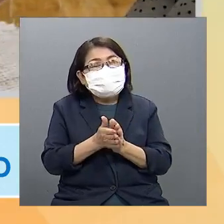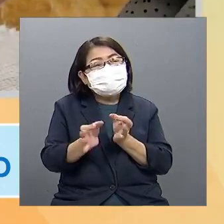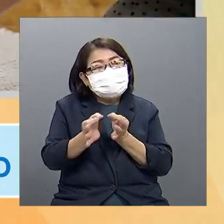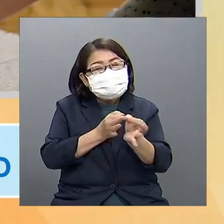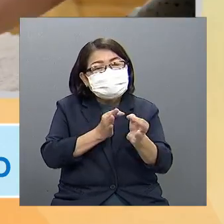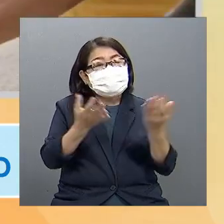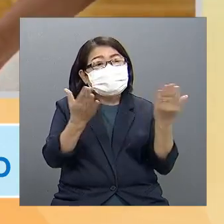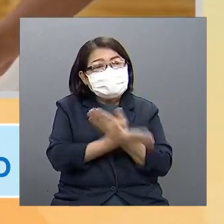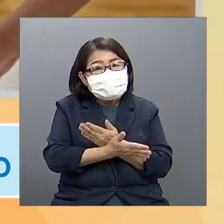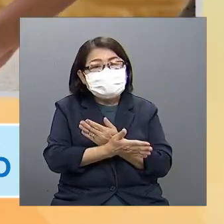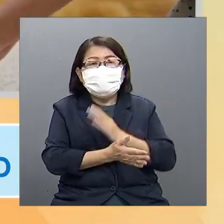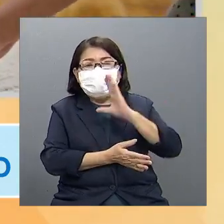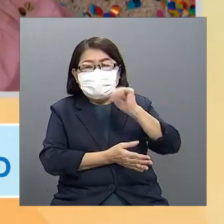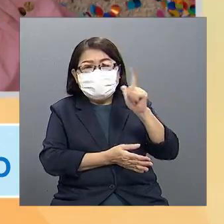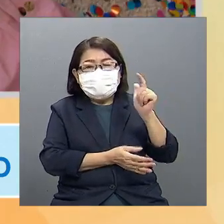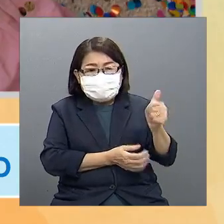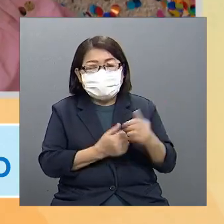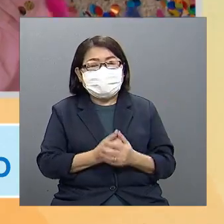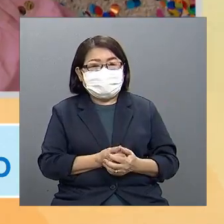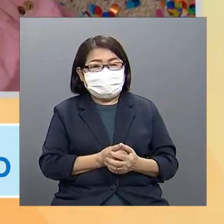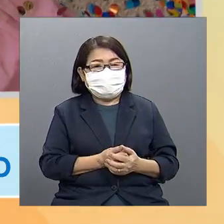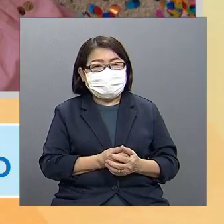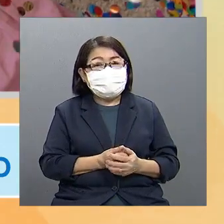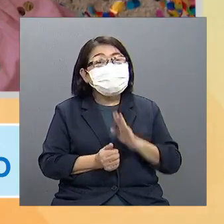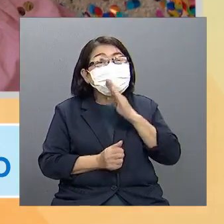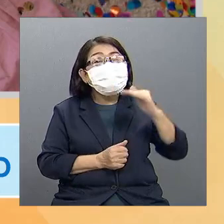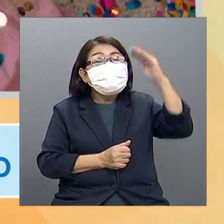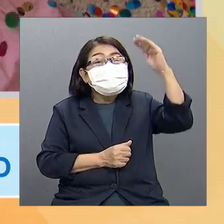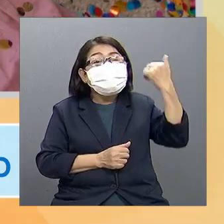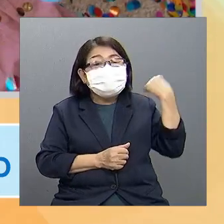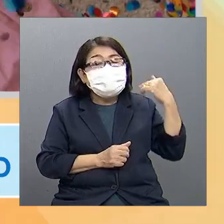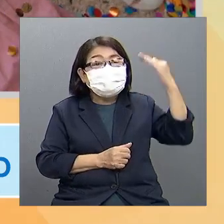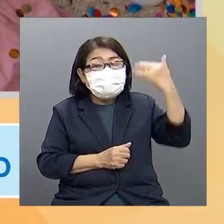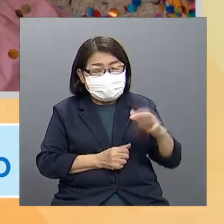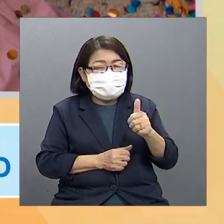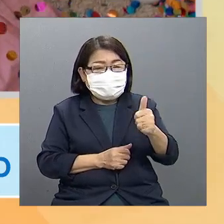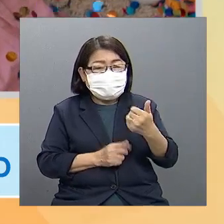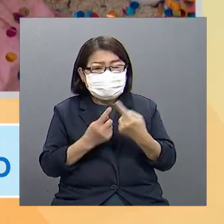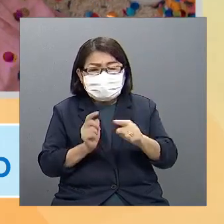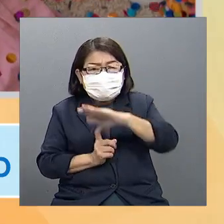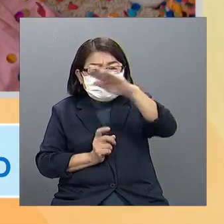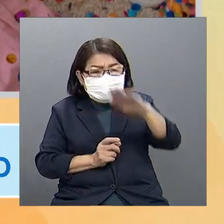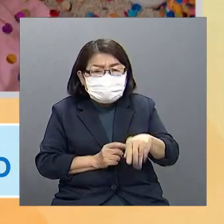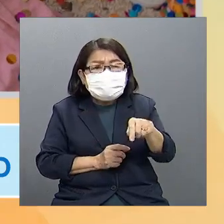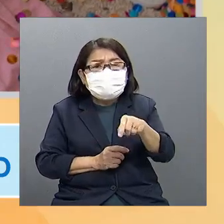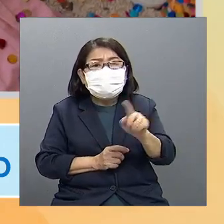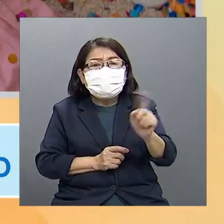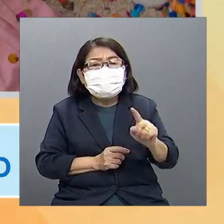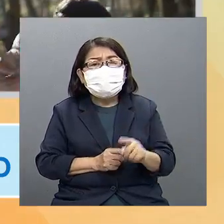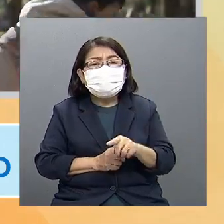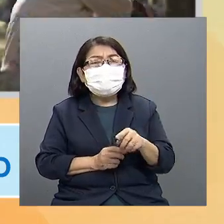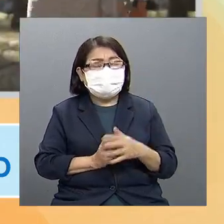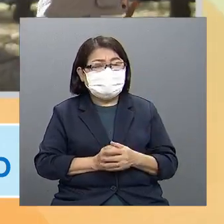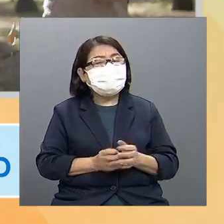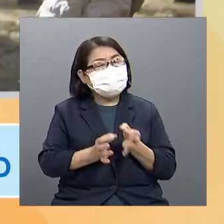นะคะเขาอาจจะเป็นอีกคนที่ลุกขึ้นมาช่วยเราในการดูแลน้องหรือมาช่วยในการทำ